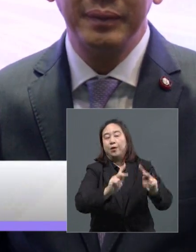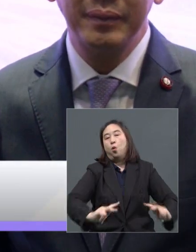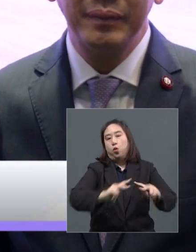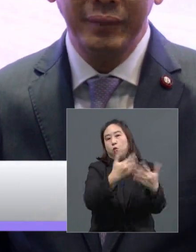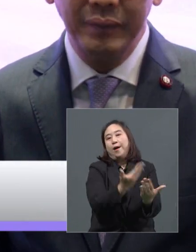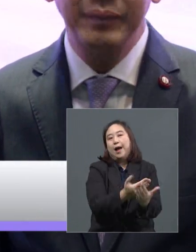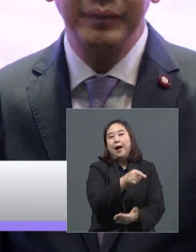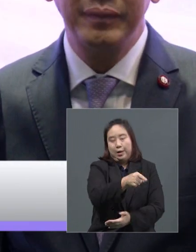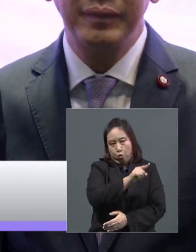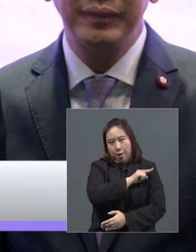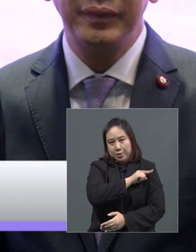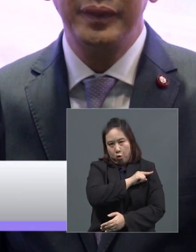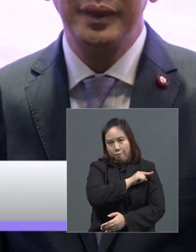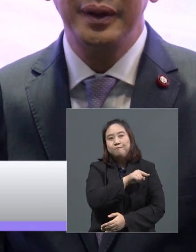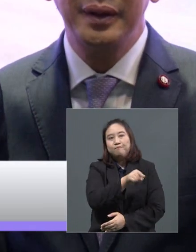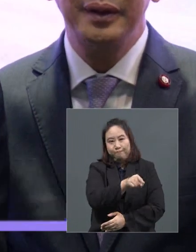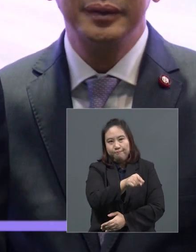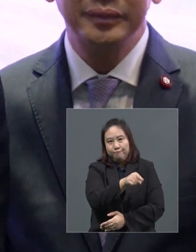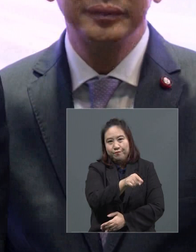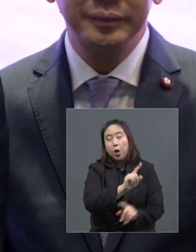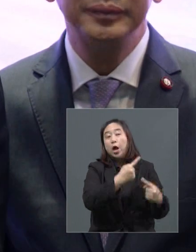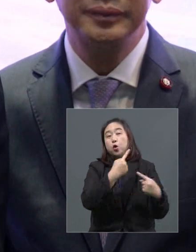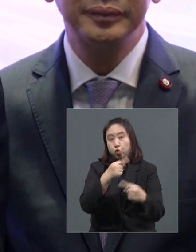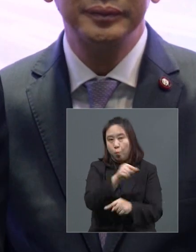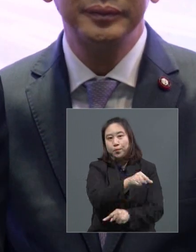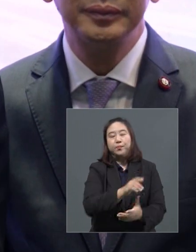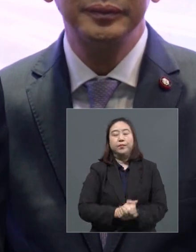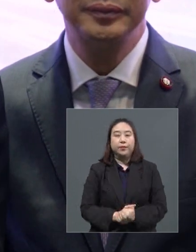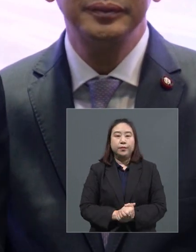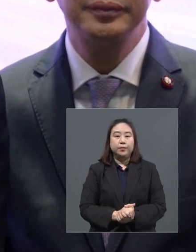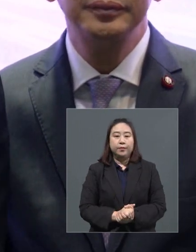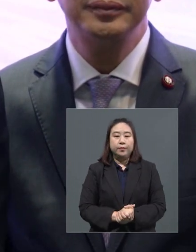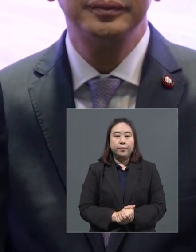คลังที่เเป็นผู้ดูแลตัดสินทั้งหมดเนี่ยเเป็นผู้ตอบนะครับ